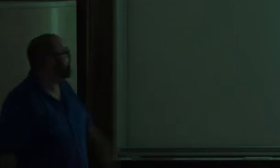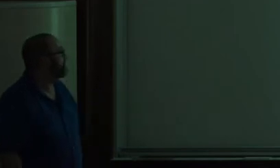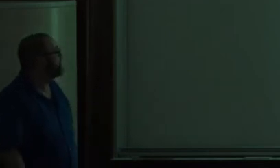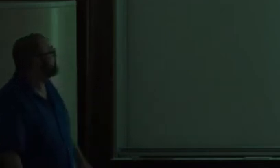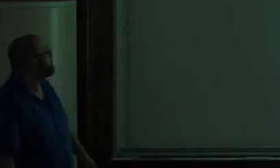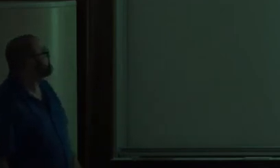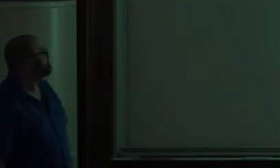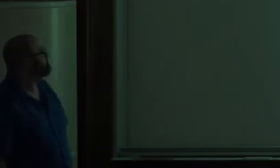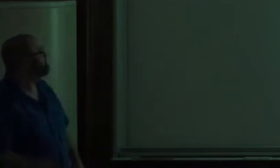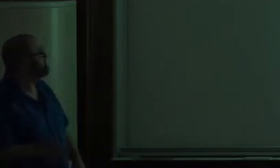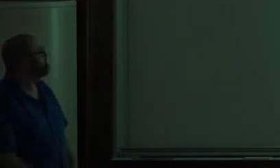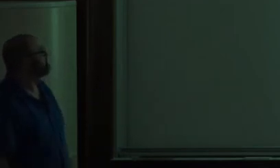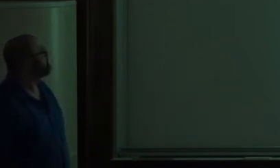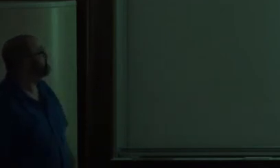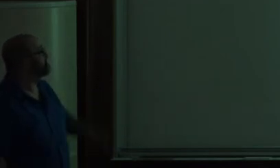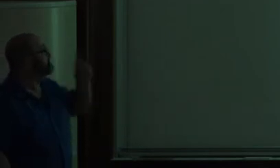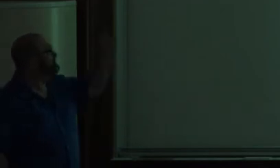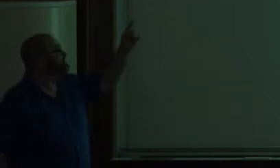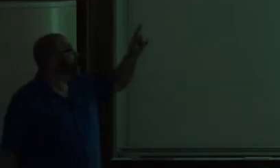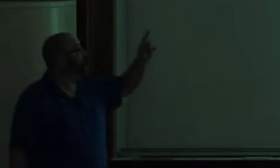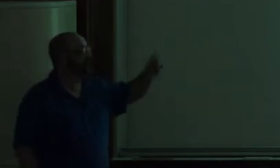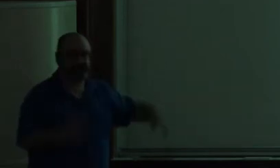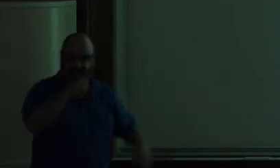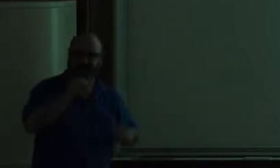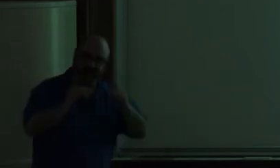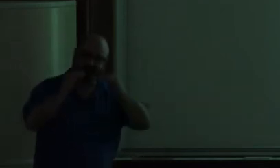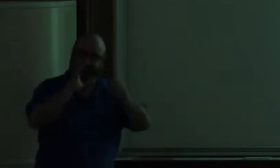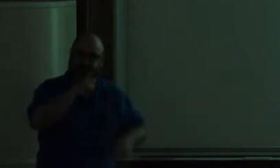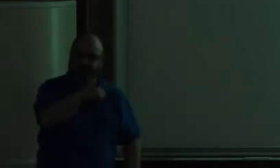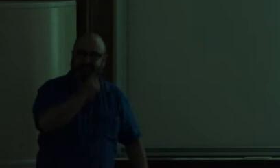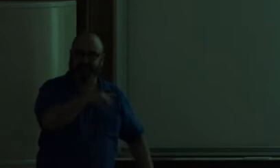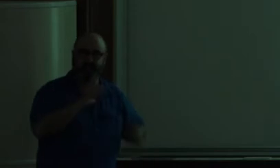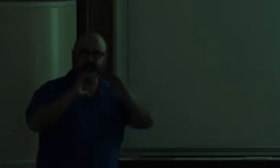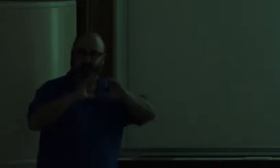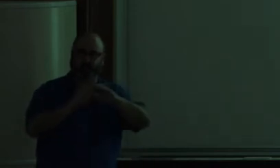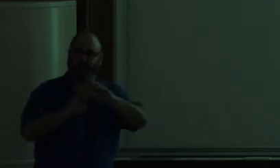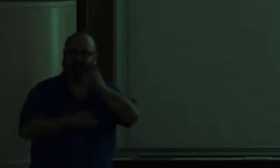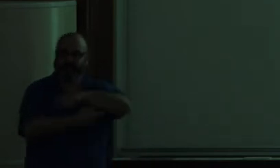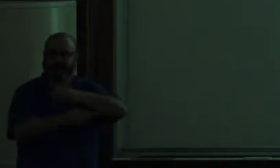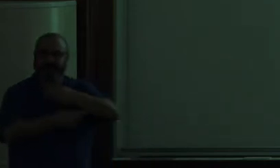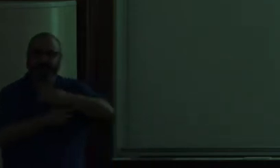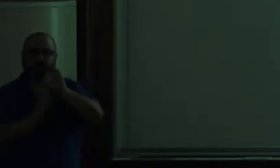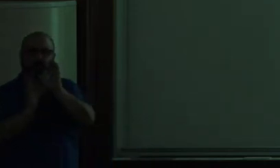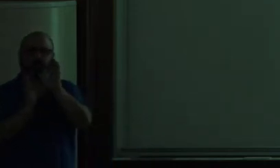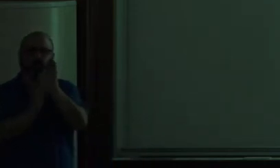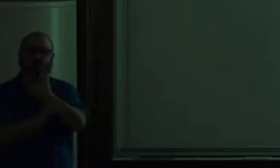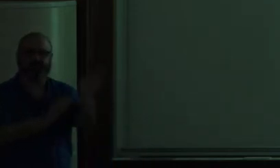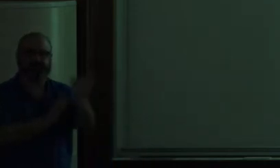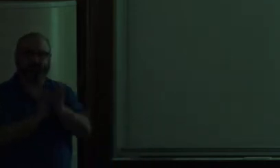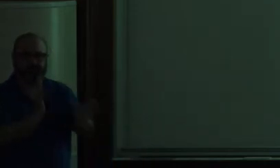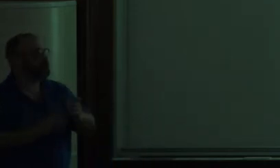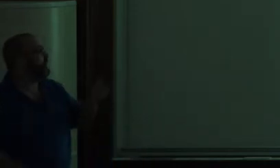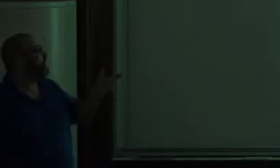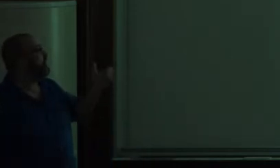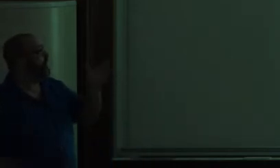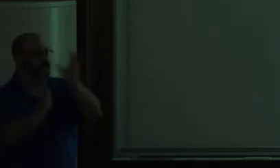ça. Ici, là, on aborde un truc encore un petit peu plus intéressant. Vous avez un module en Python qui s'appelle collection. Et toutes les collections ici, d'une manière